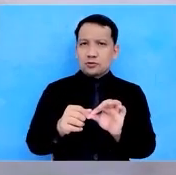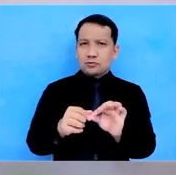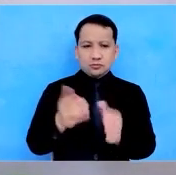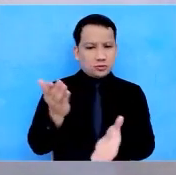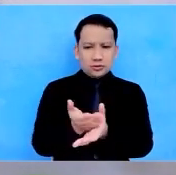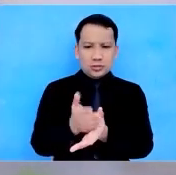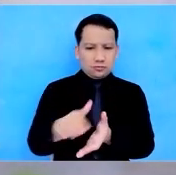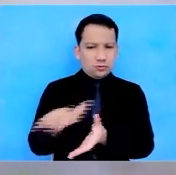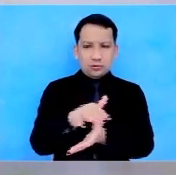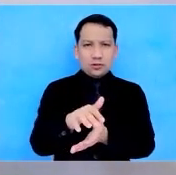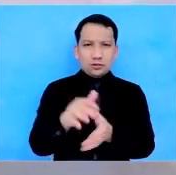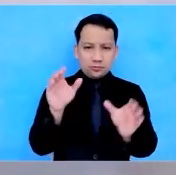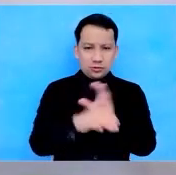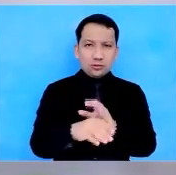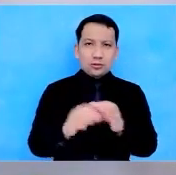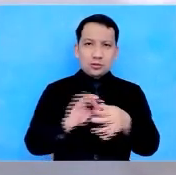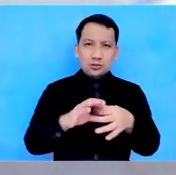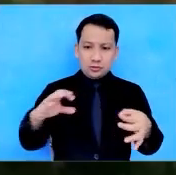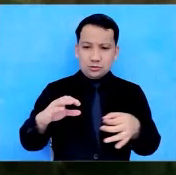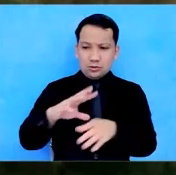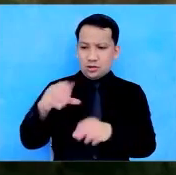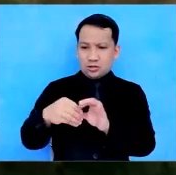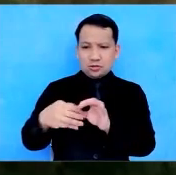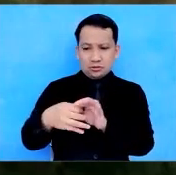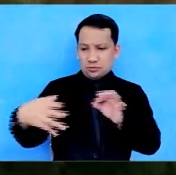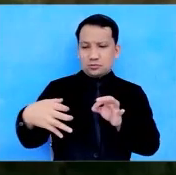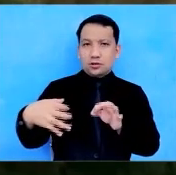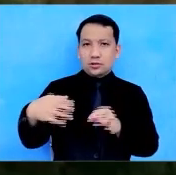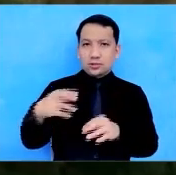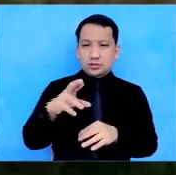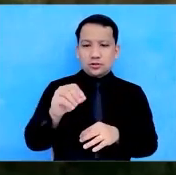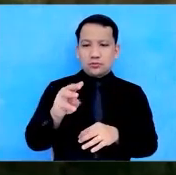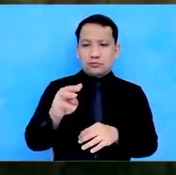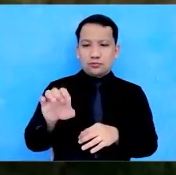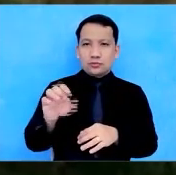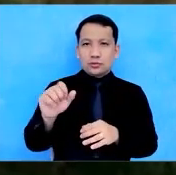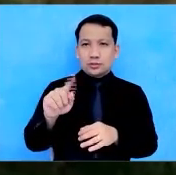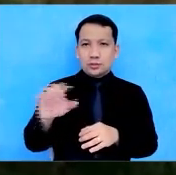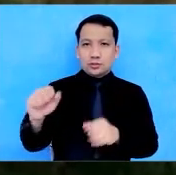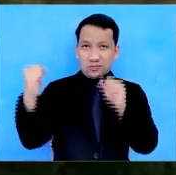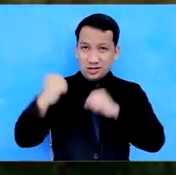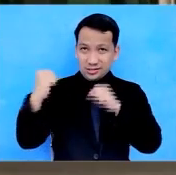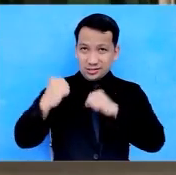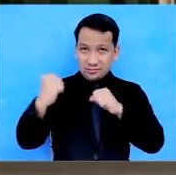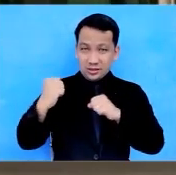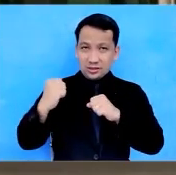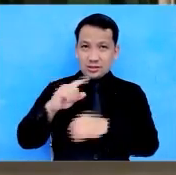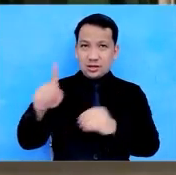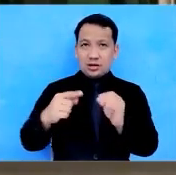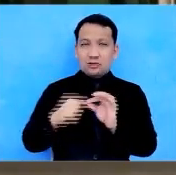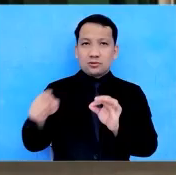kriminalidad kahit pa bumitiw na tayo sa Rome Statute. Ang Rome Statute ang kasunduan na nagseselyo ng jurisdiksyon